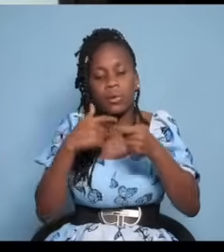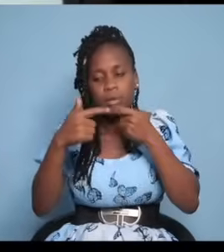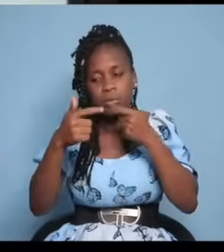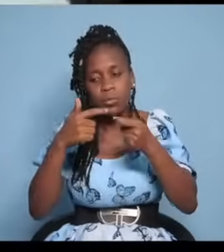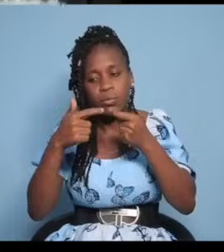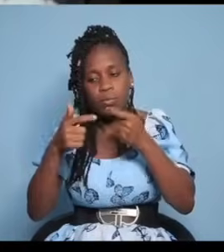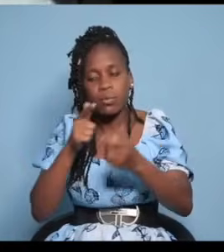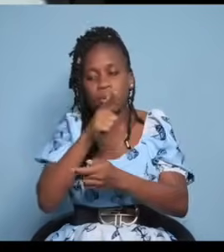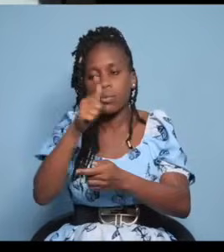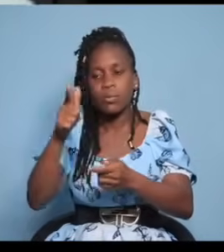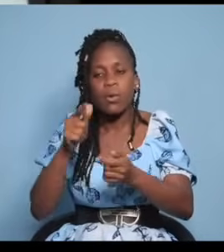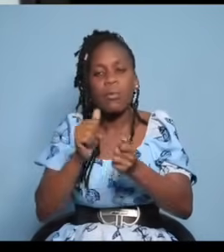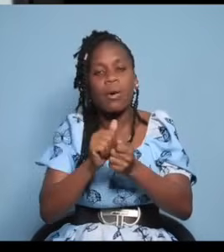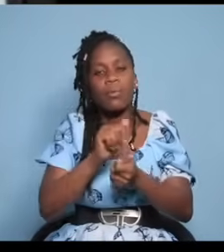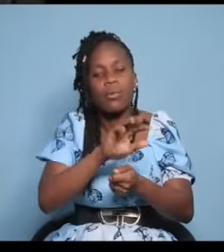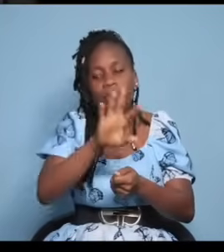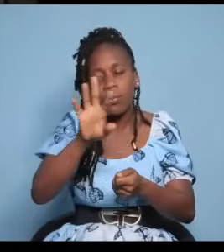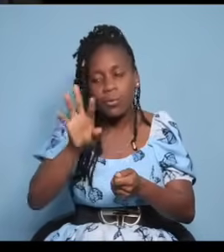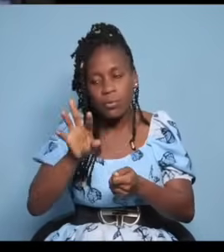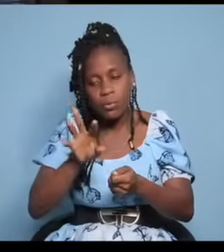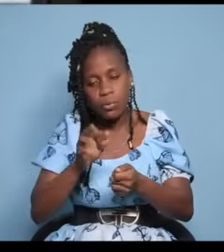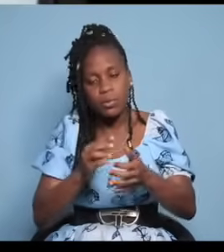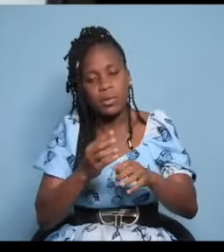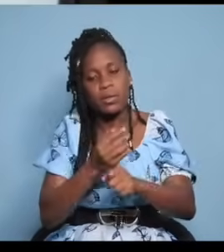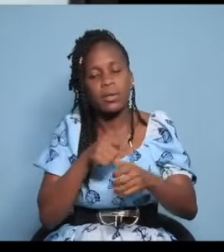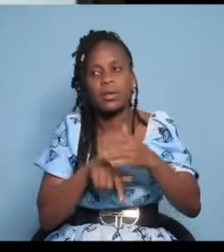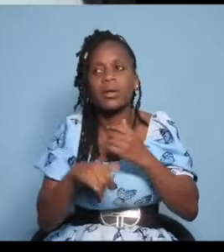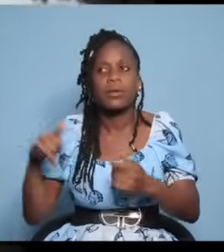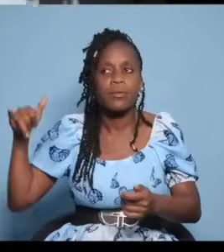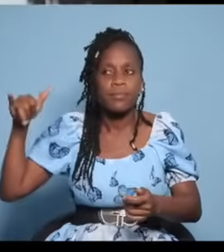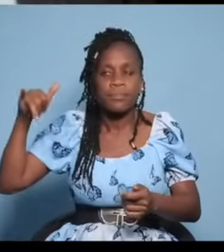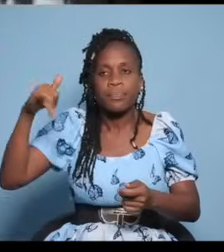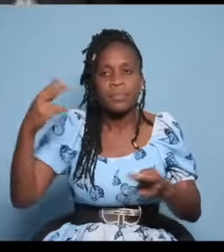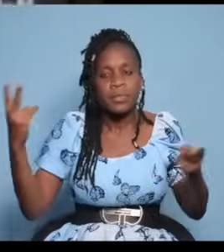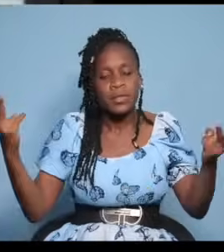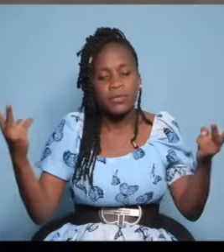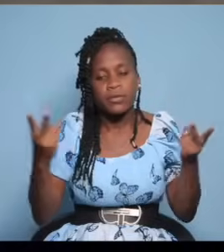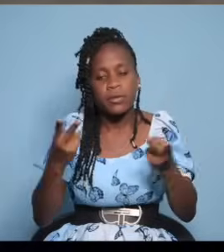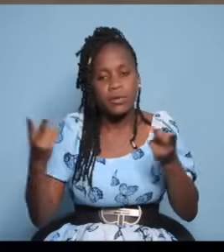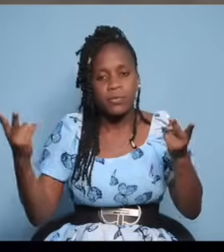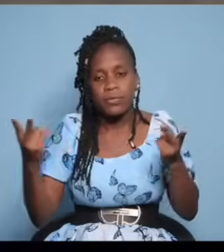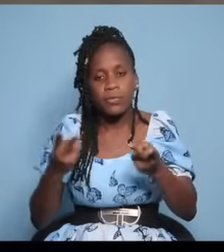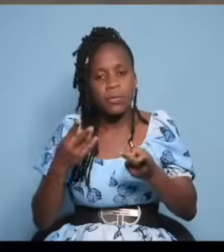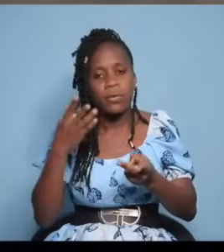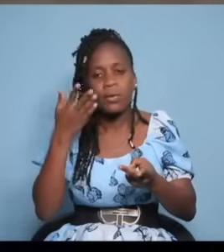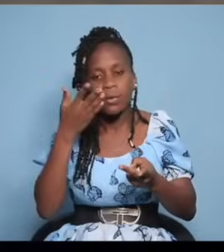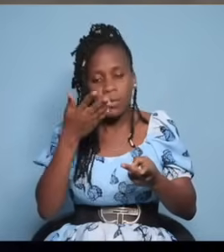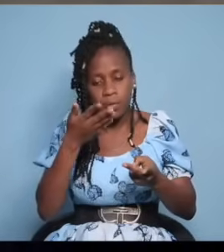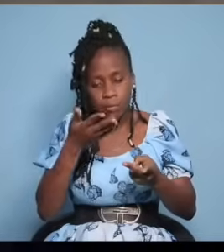nyendo zote za mawasiliano zinazopatikana ndani ya ndege. Lakini pia hicho kinaitwa data